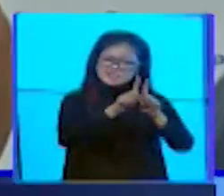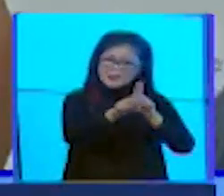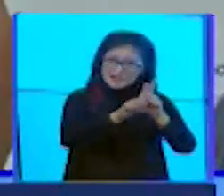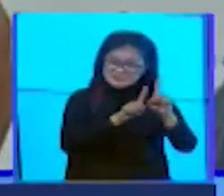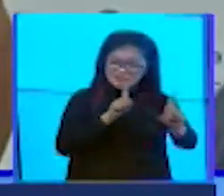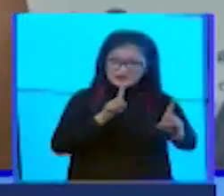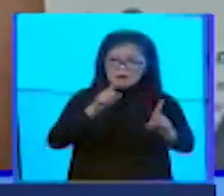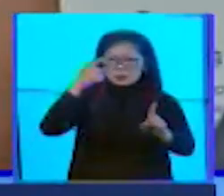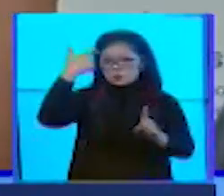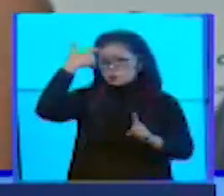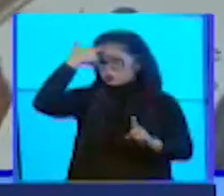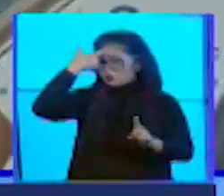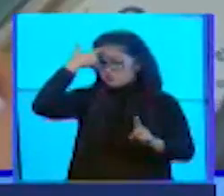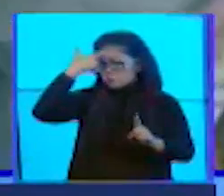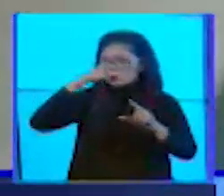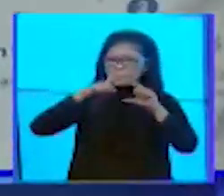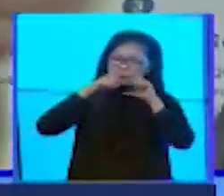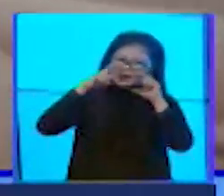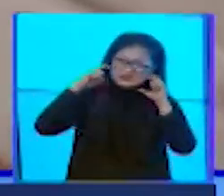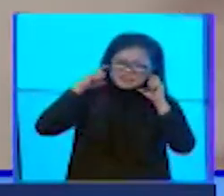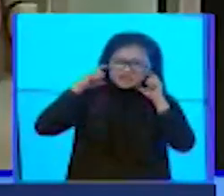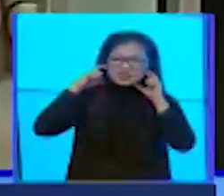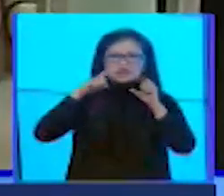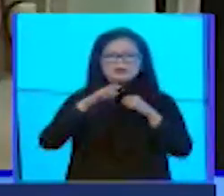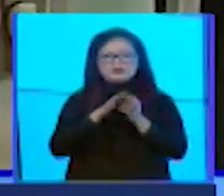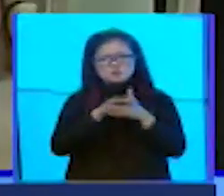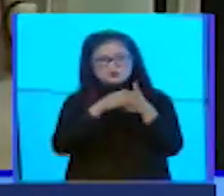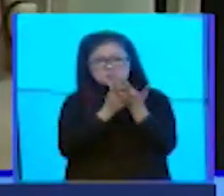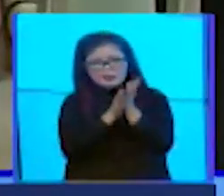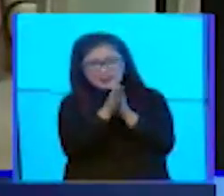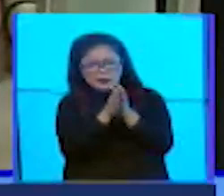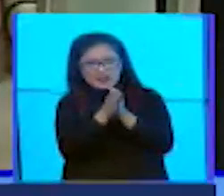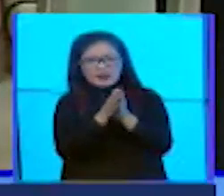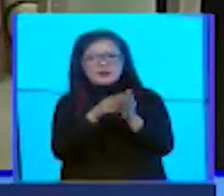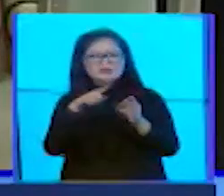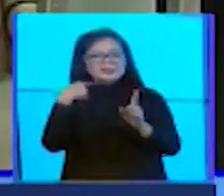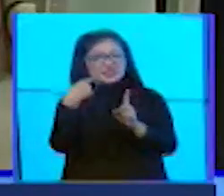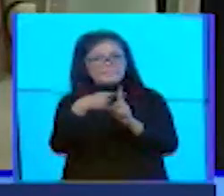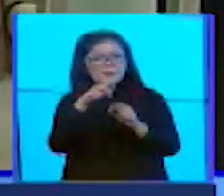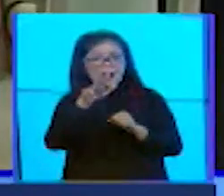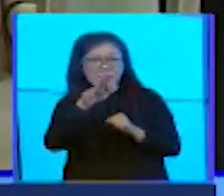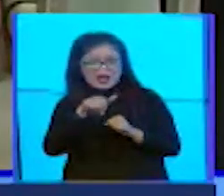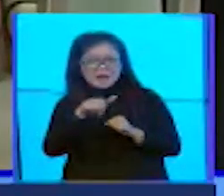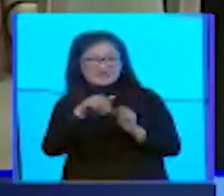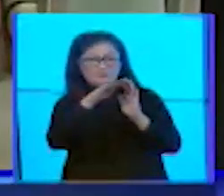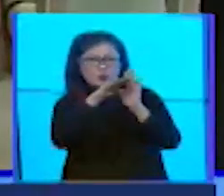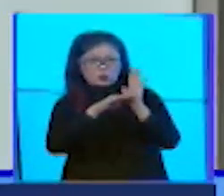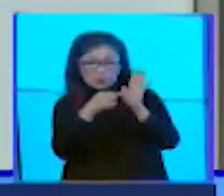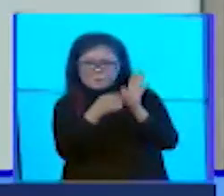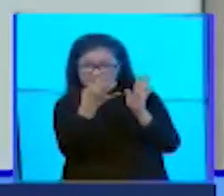suhu, penggunaan masker, cuci tangan, dan sebagainya. Nah, sekarang ditambah lagi satu protokol baru, yaitu protokol wajib